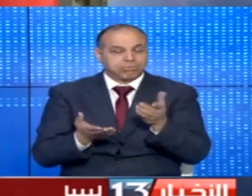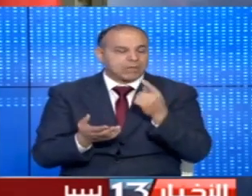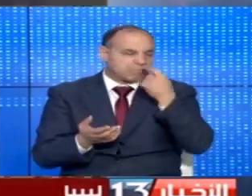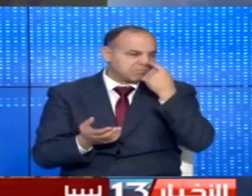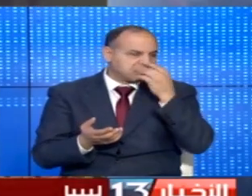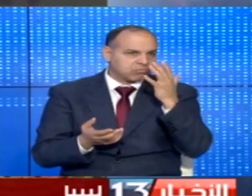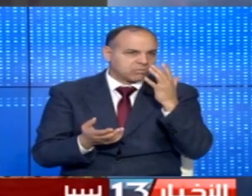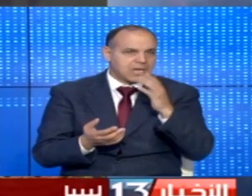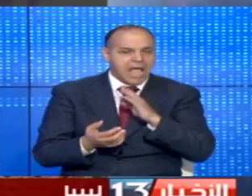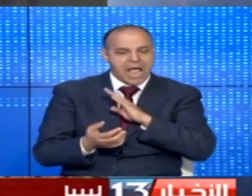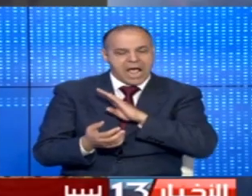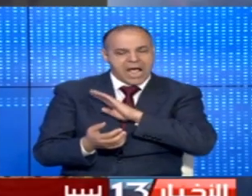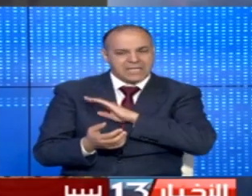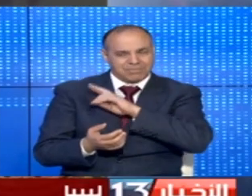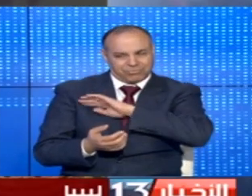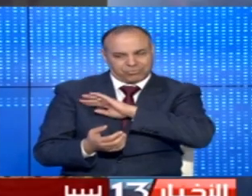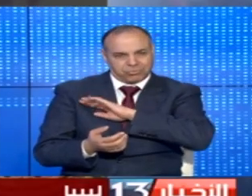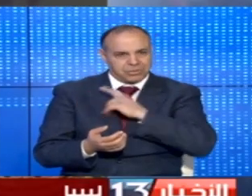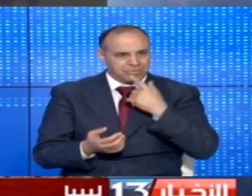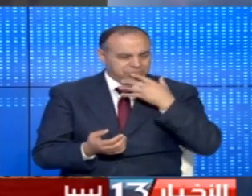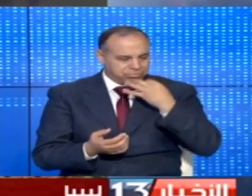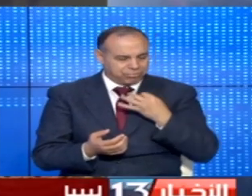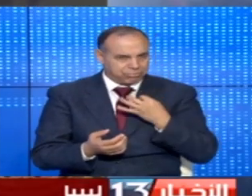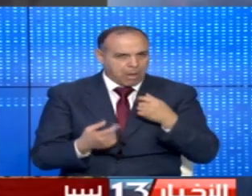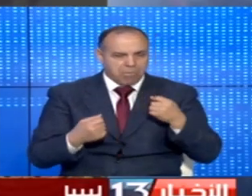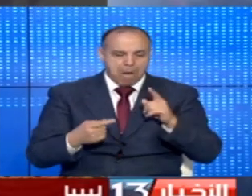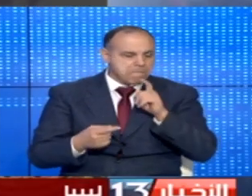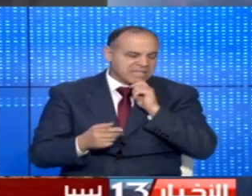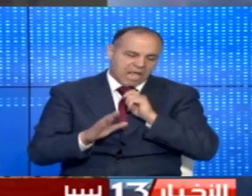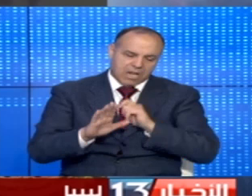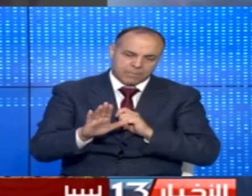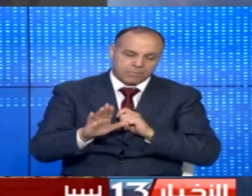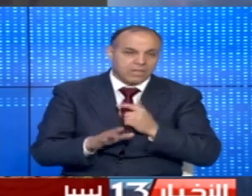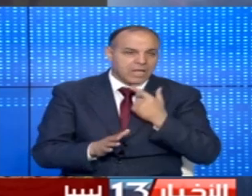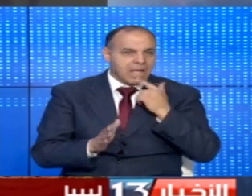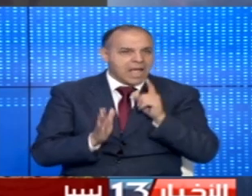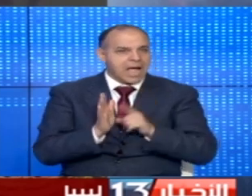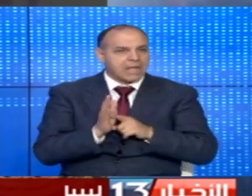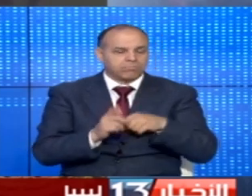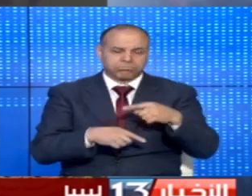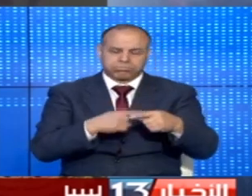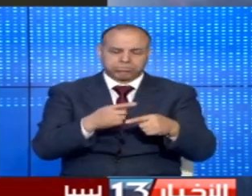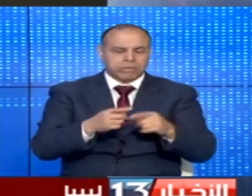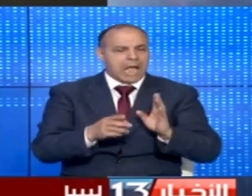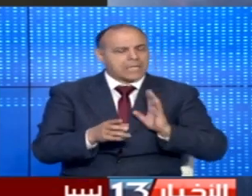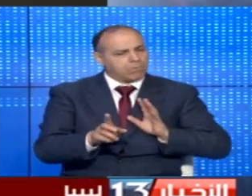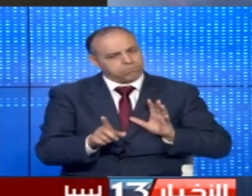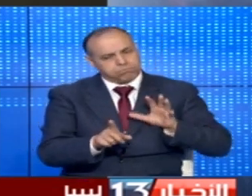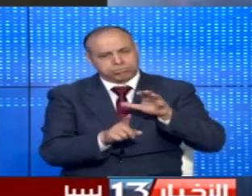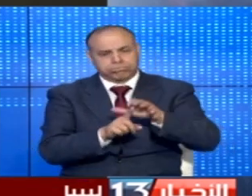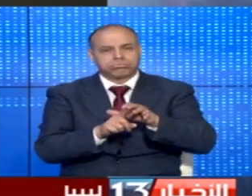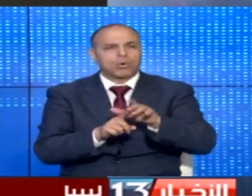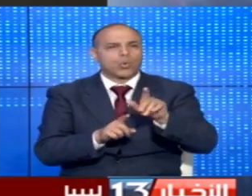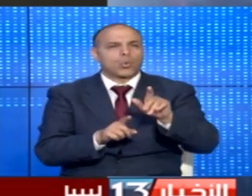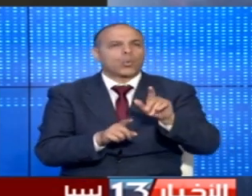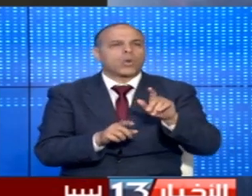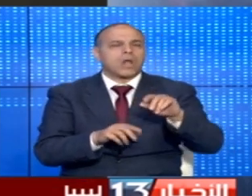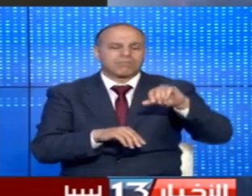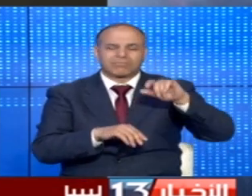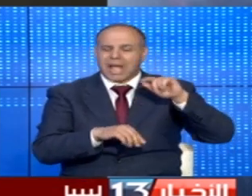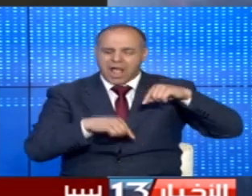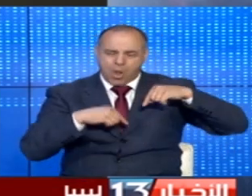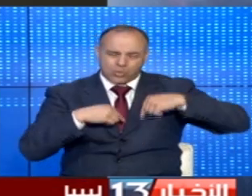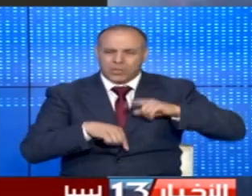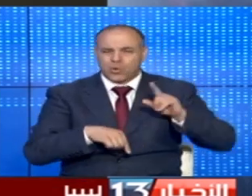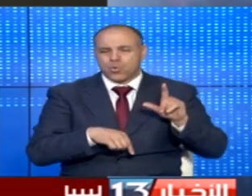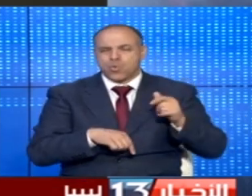ان قوات حفظ ستلتزم بانهاء المعارك بما انها اكدت استمرار عمليتها العسكريه بالقوه المواليه للحكومه الوفاق